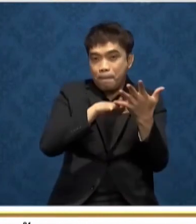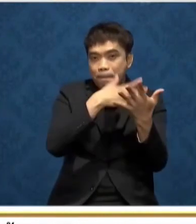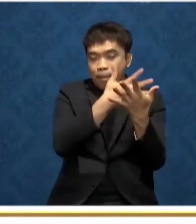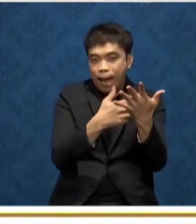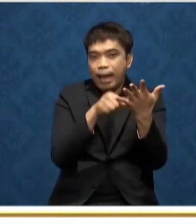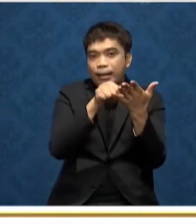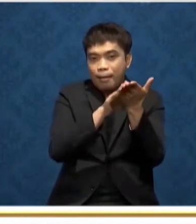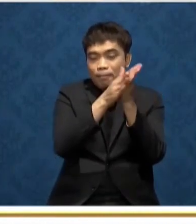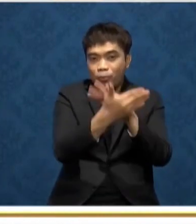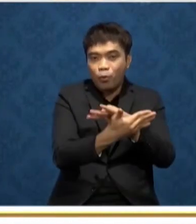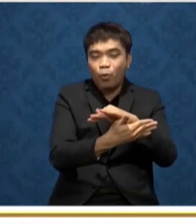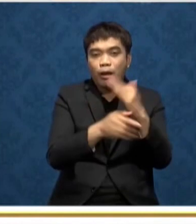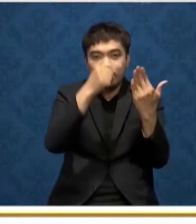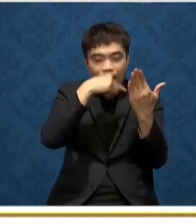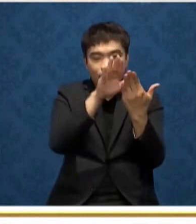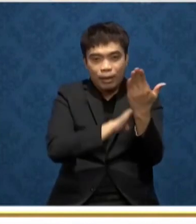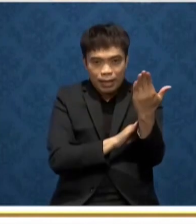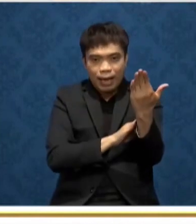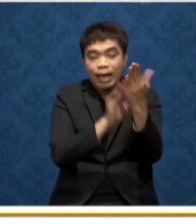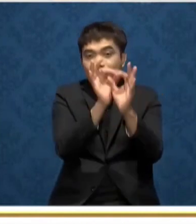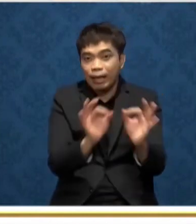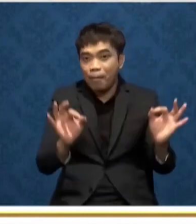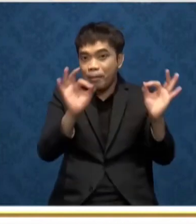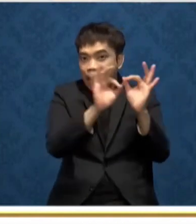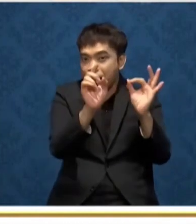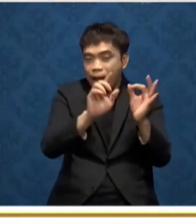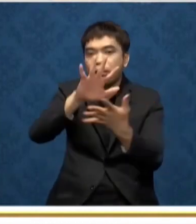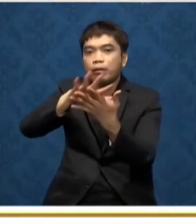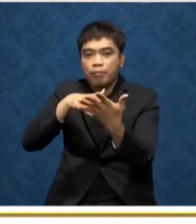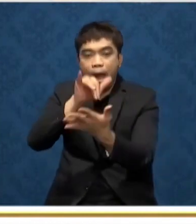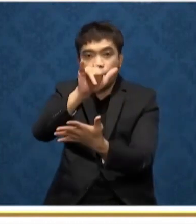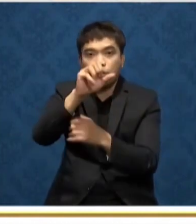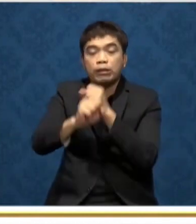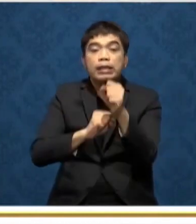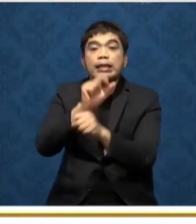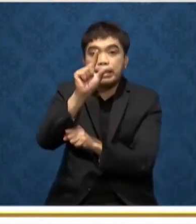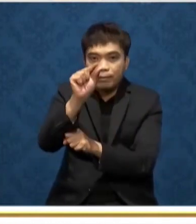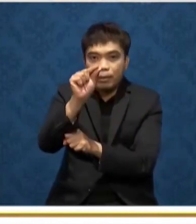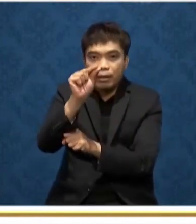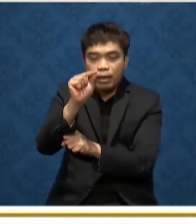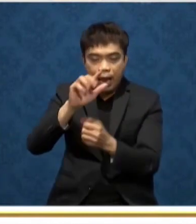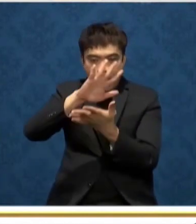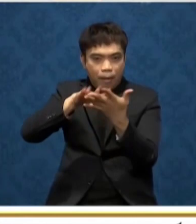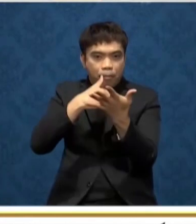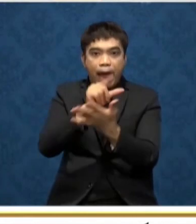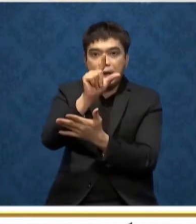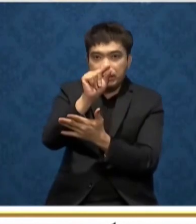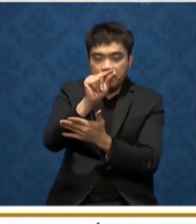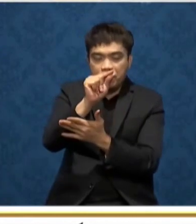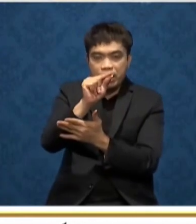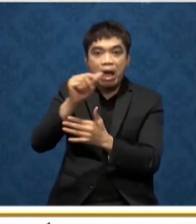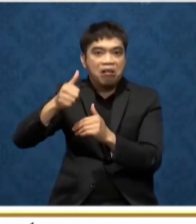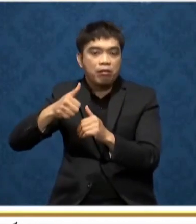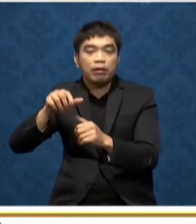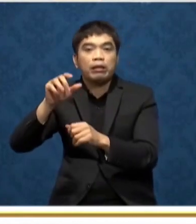ัิรปประเทศกคือยธษาชาิ 20 ปีแต่ร่มที่ใหญ่ที่สุททำให้ยุธษาชาิ 20 ปีและแผนไปรูปประเทศถอกำเหดขึ้น